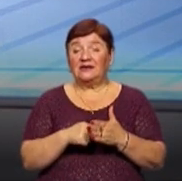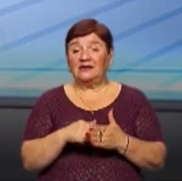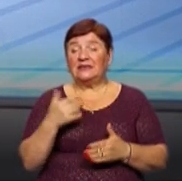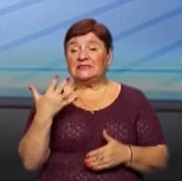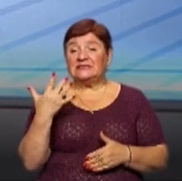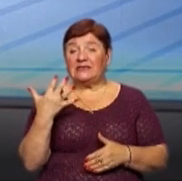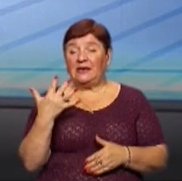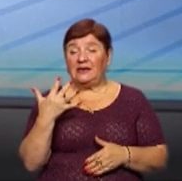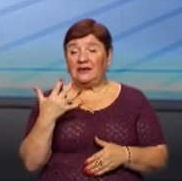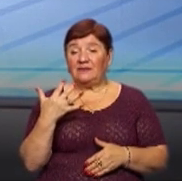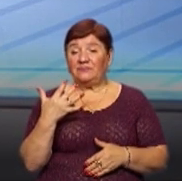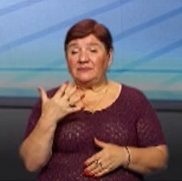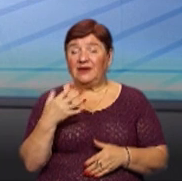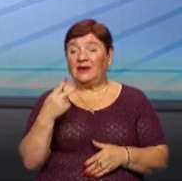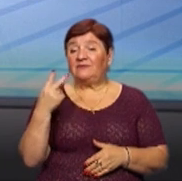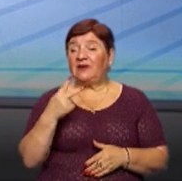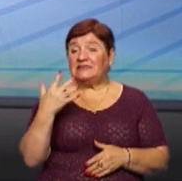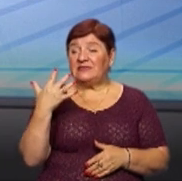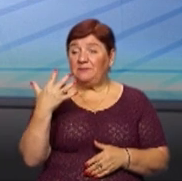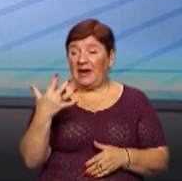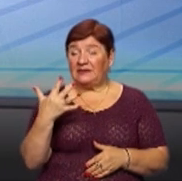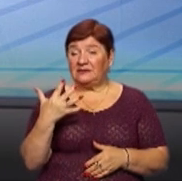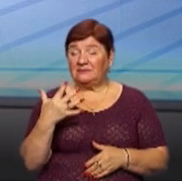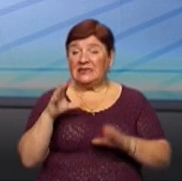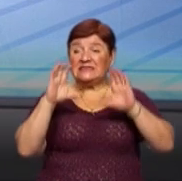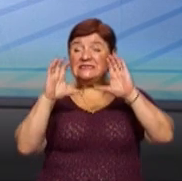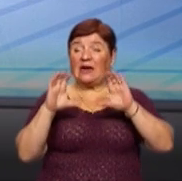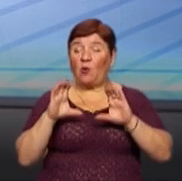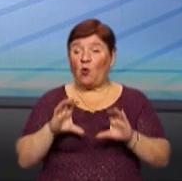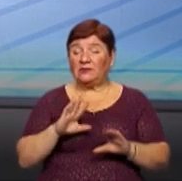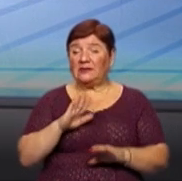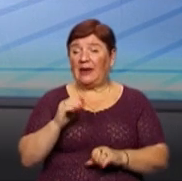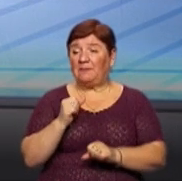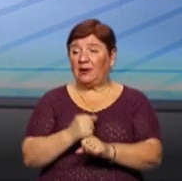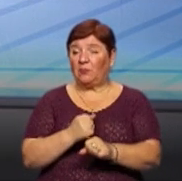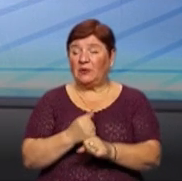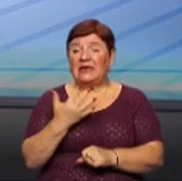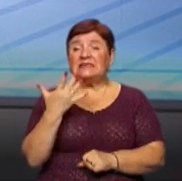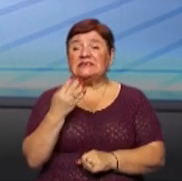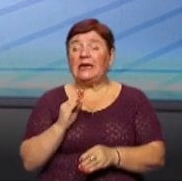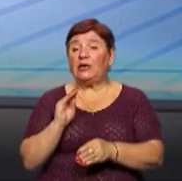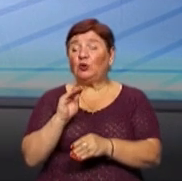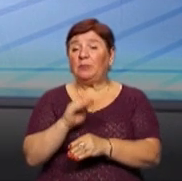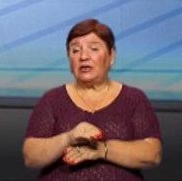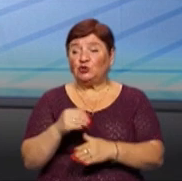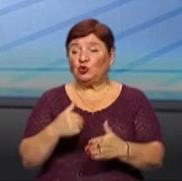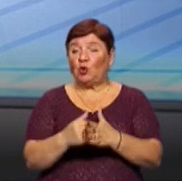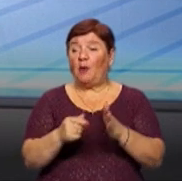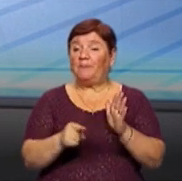перерахунок, наприклад, 25-та людина проробила 30 років, за кожен перероблений рік, скільки доплачують до пенсії?